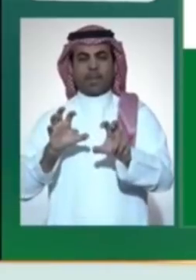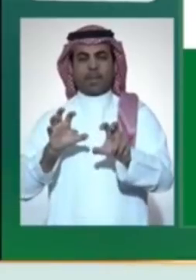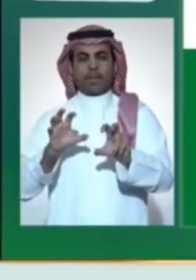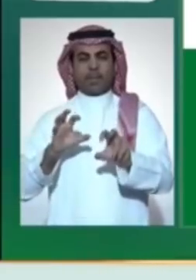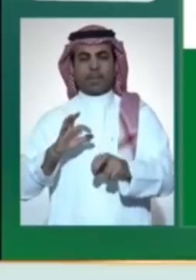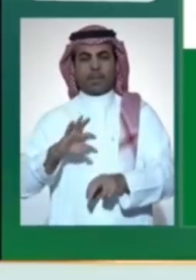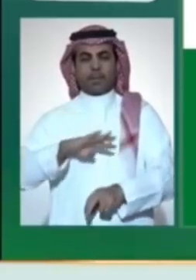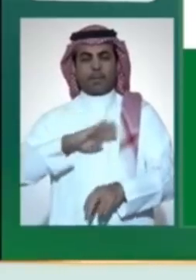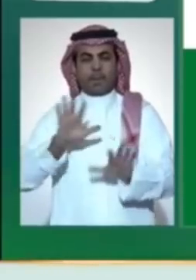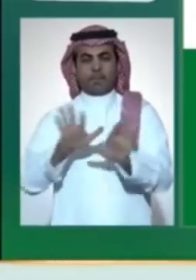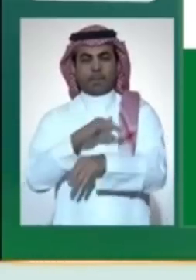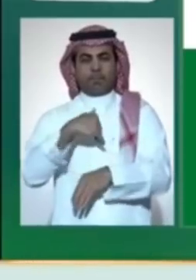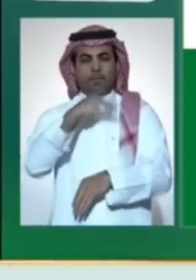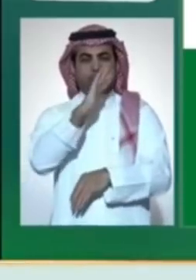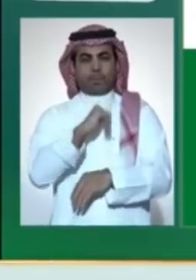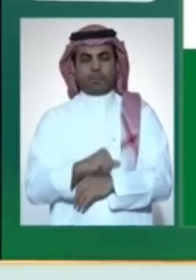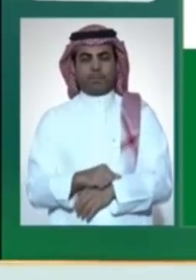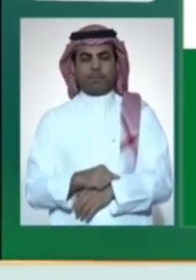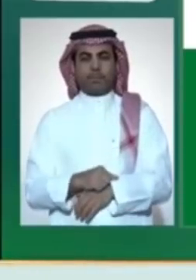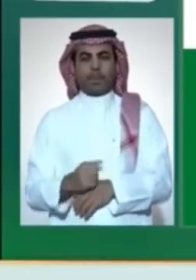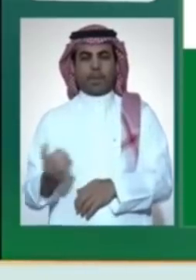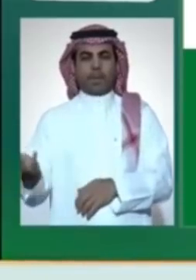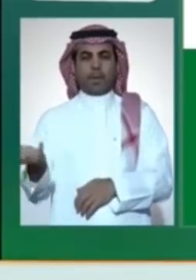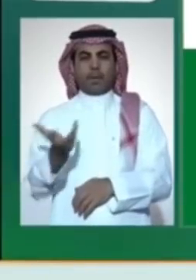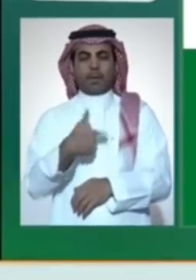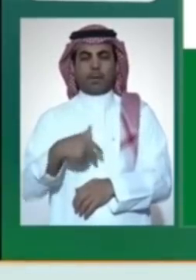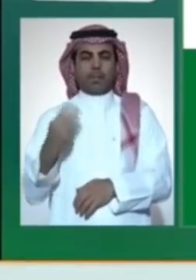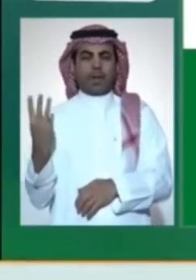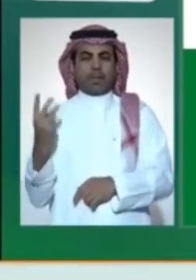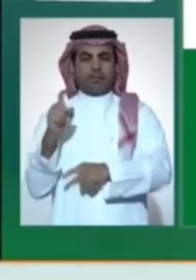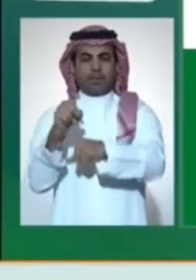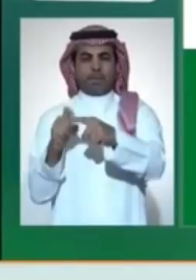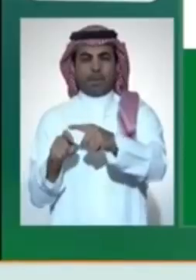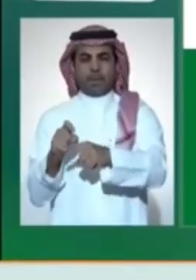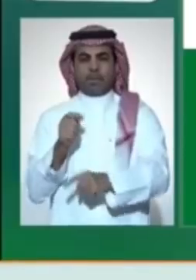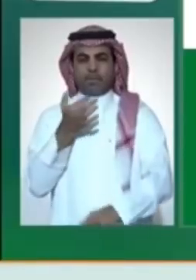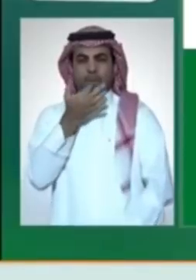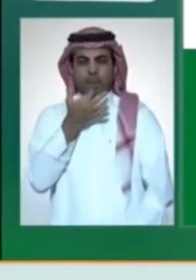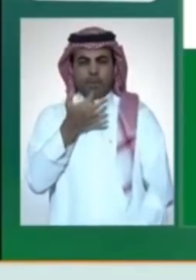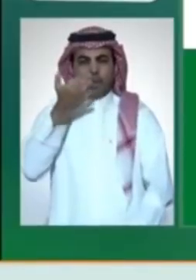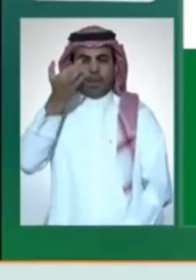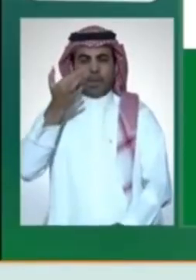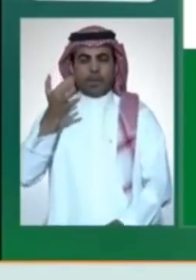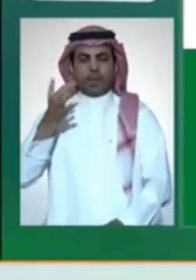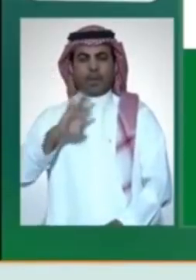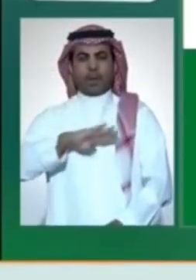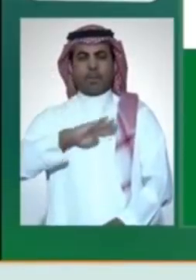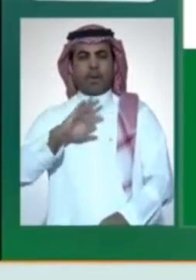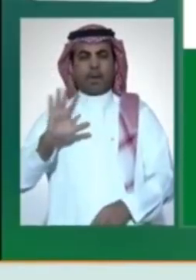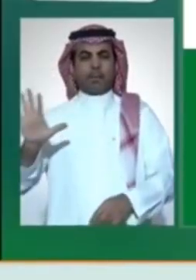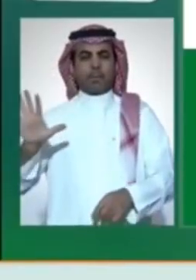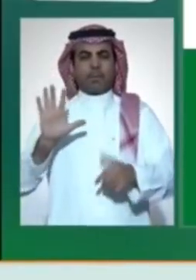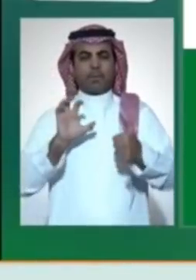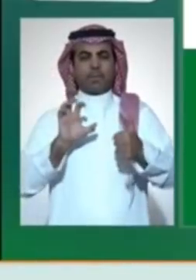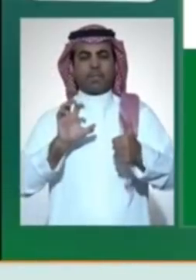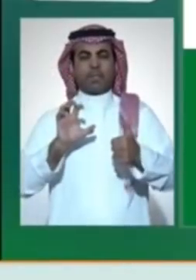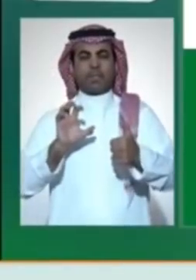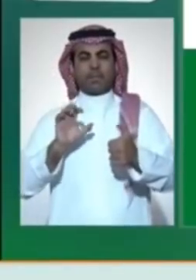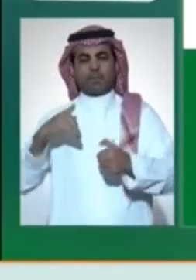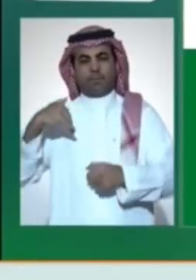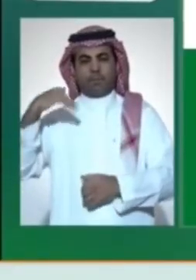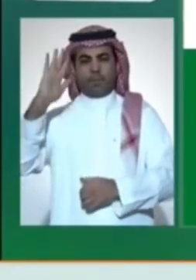سجلت في البالغين، فيما سجل 3% منها في فئة من هم 65